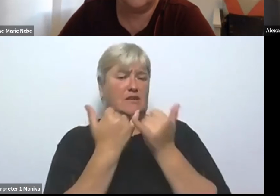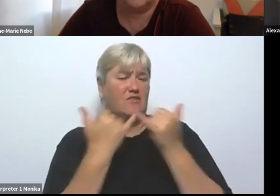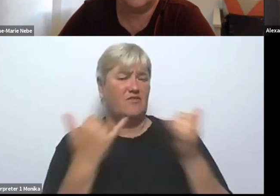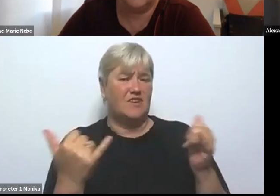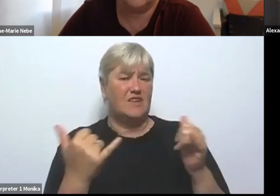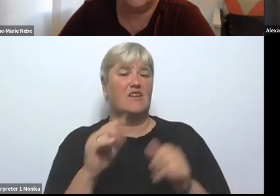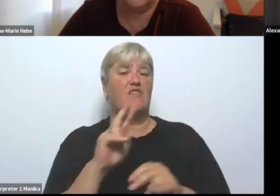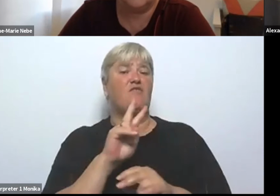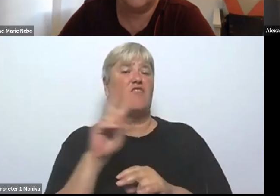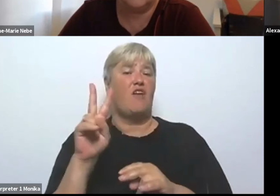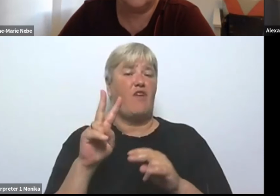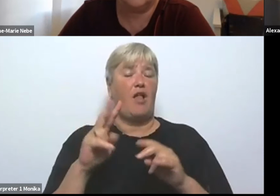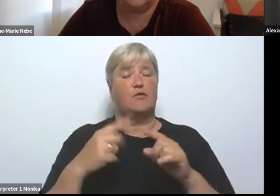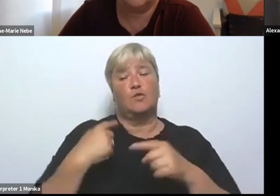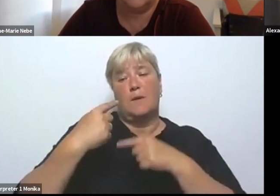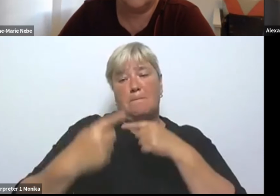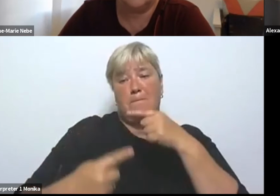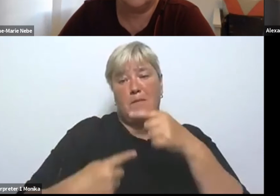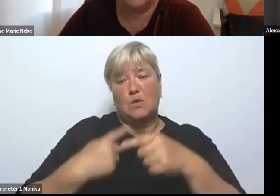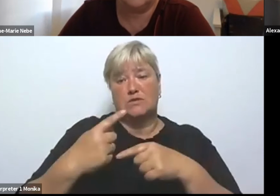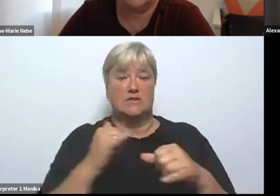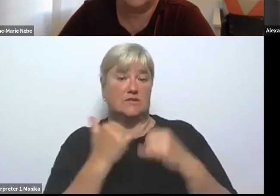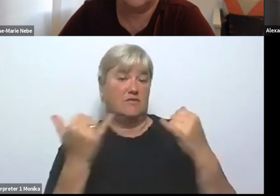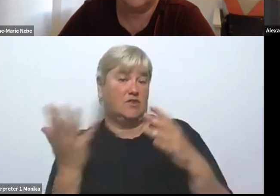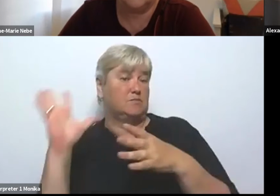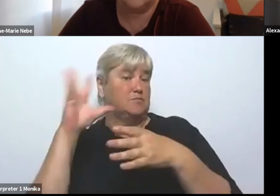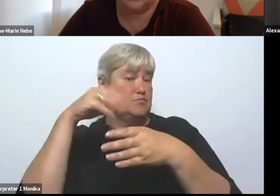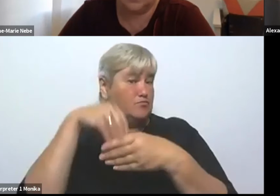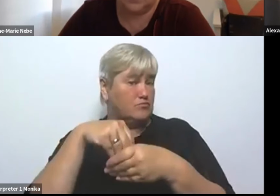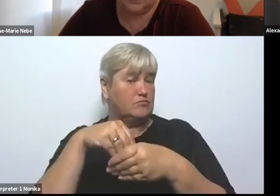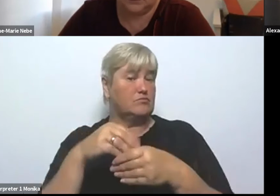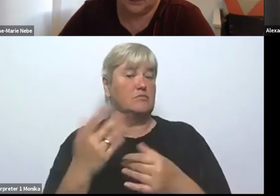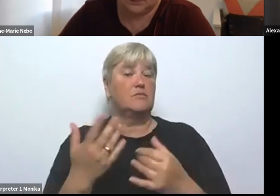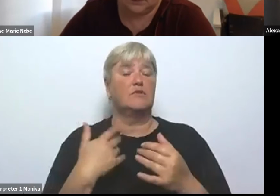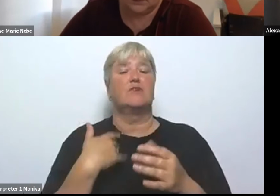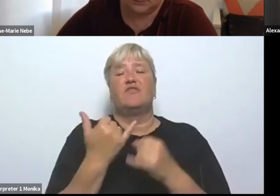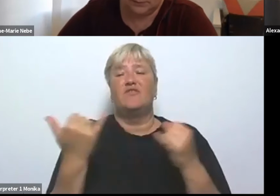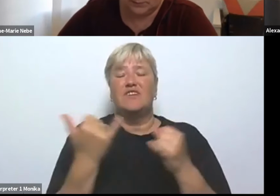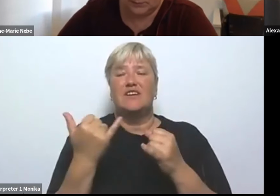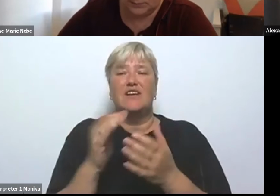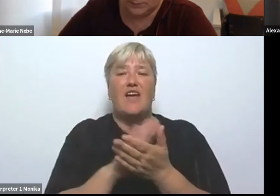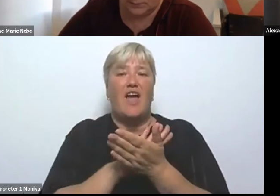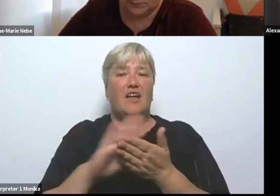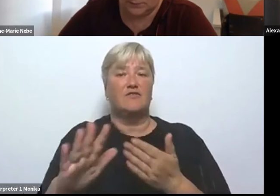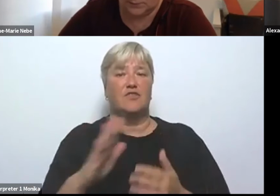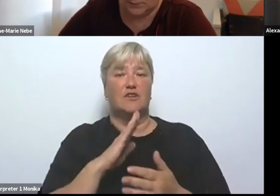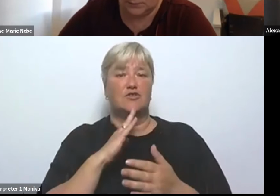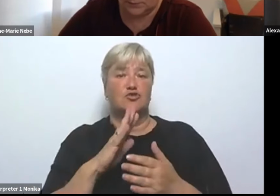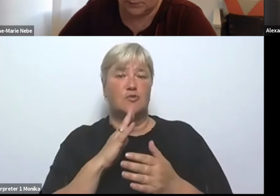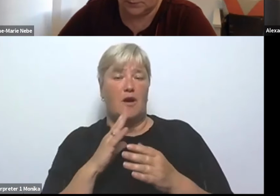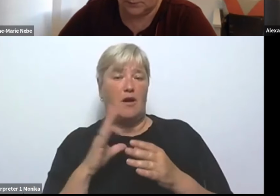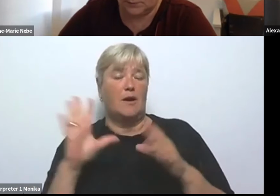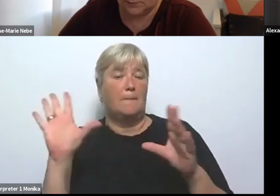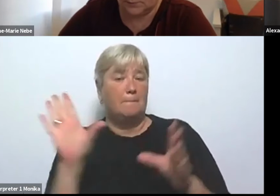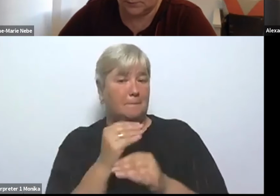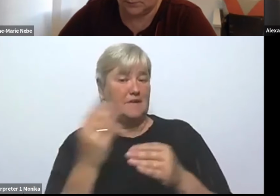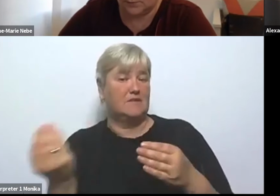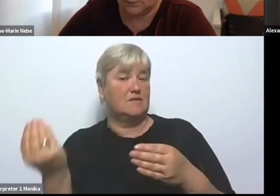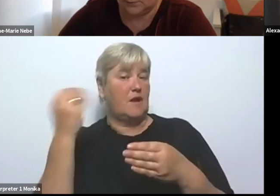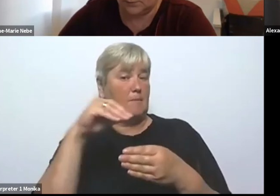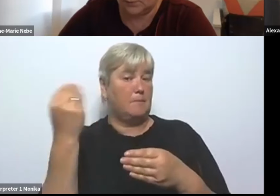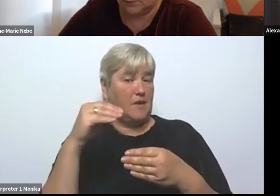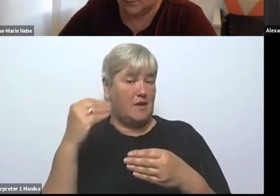Verwaltungsprozesse integrieren und wie etabliert man eine einfache Sprache, unter allen, um